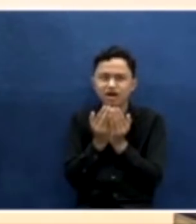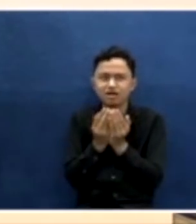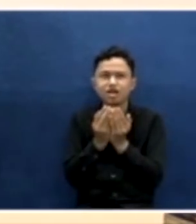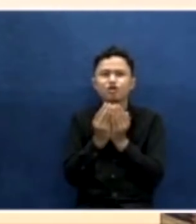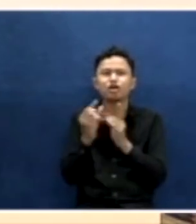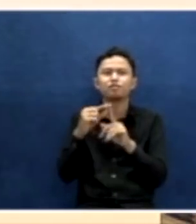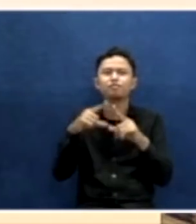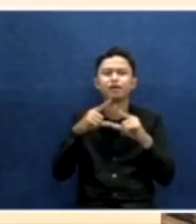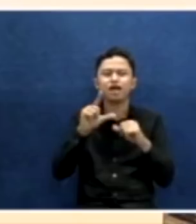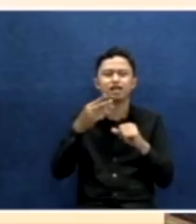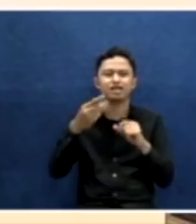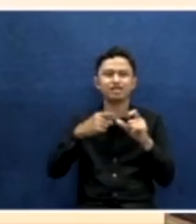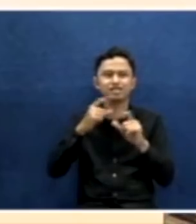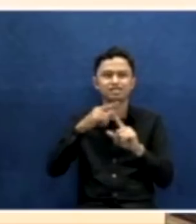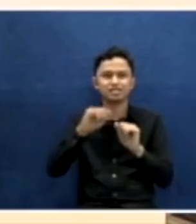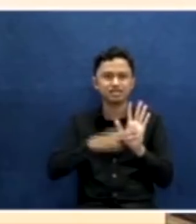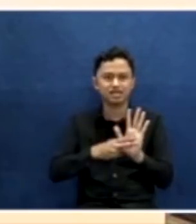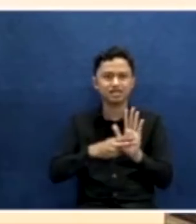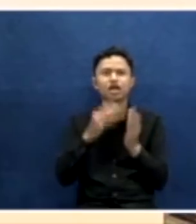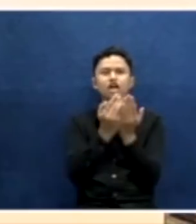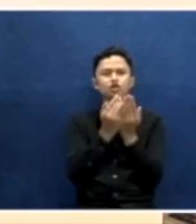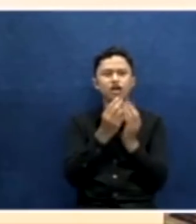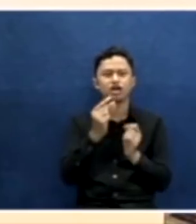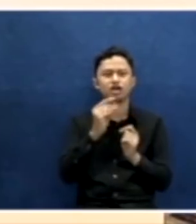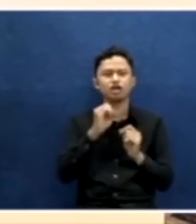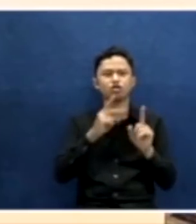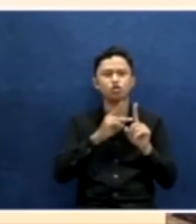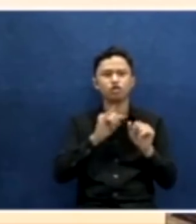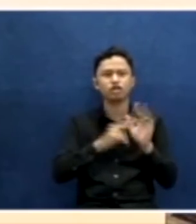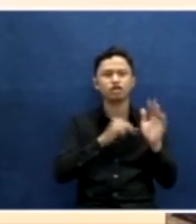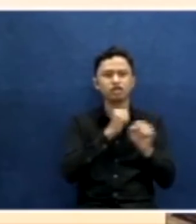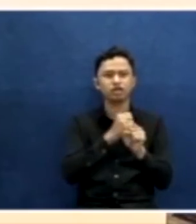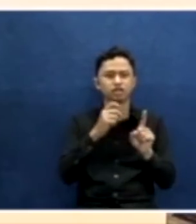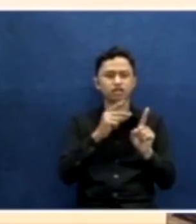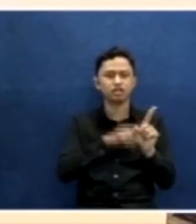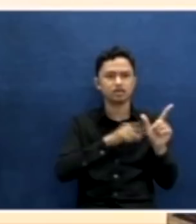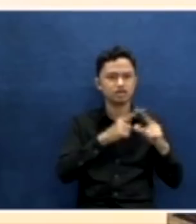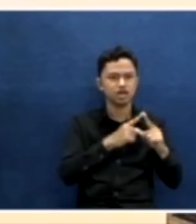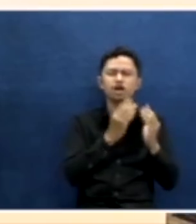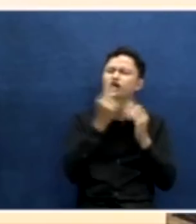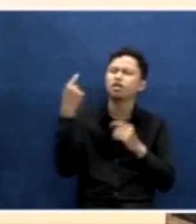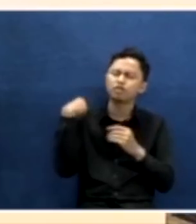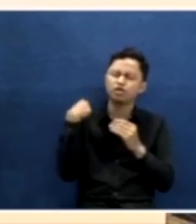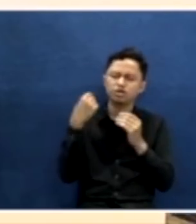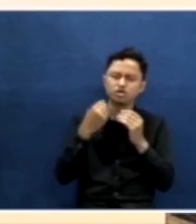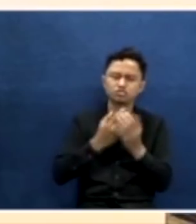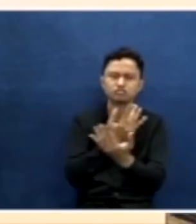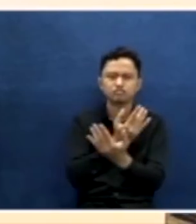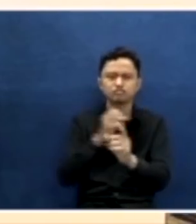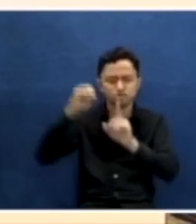Palestina saudara-saudara kita di rohingya mendoakan kemenangan bagi kaum muslimin